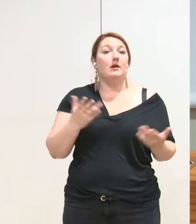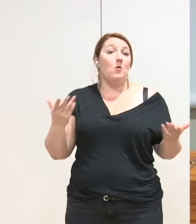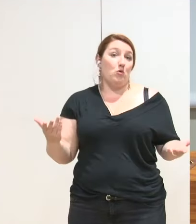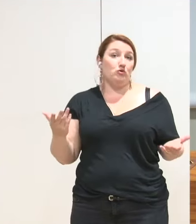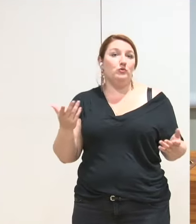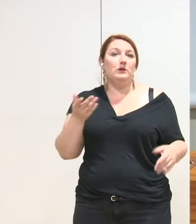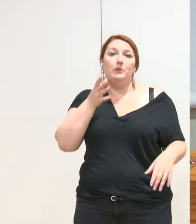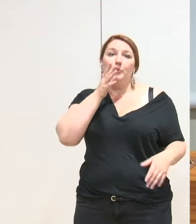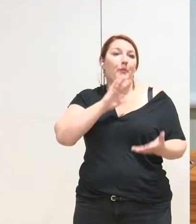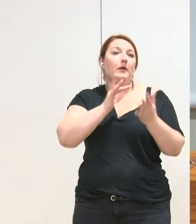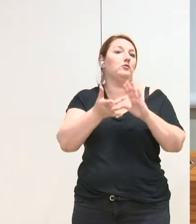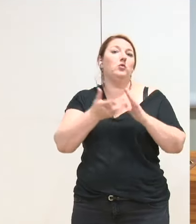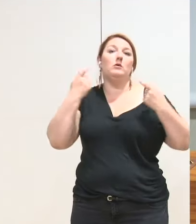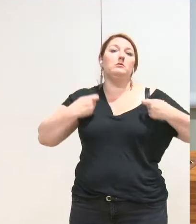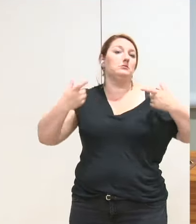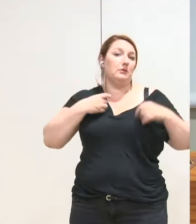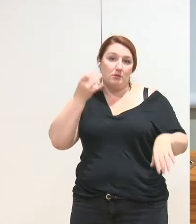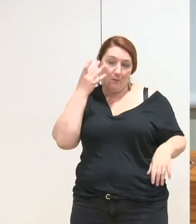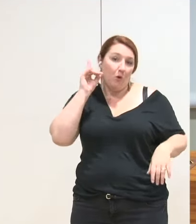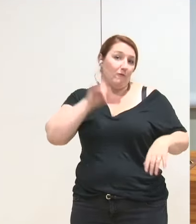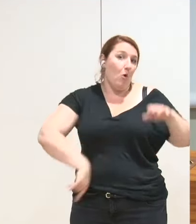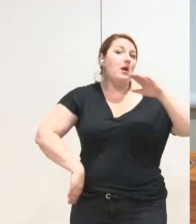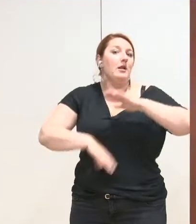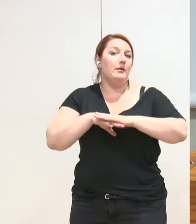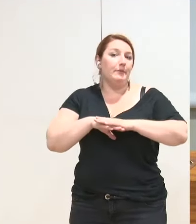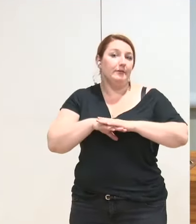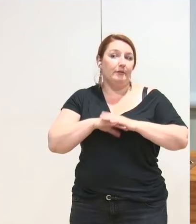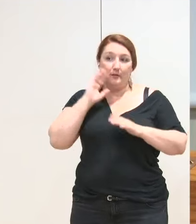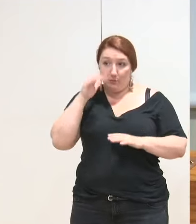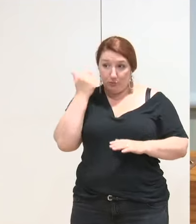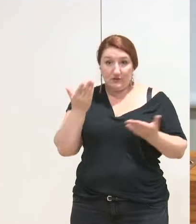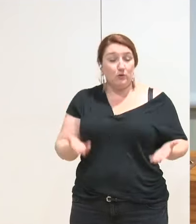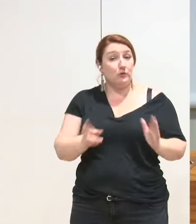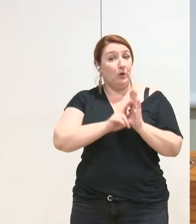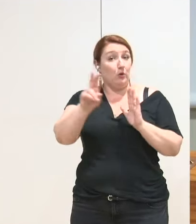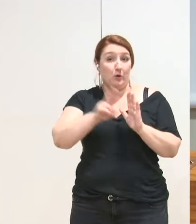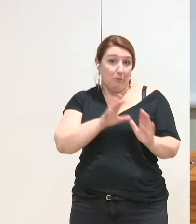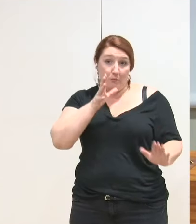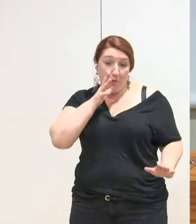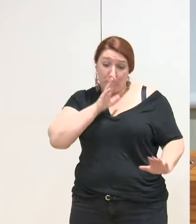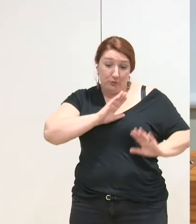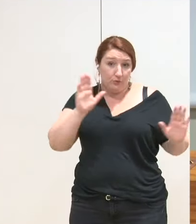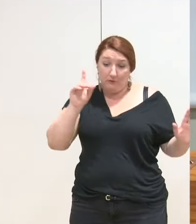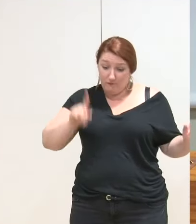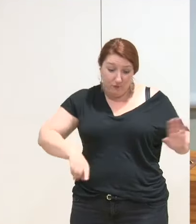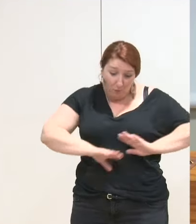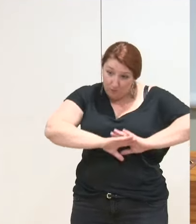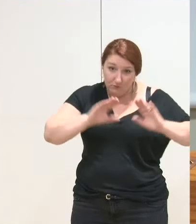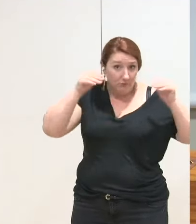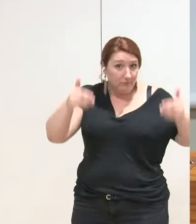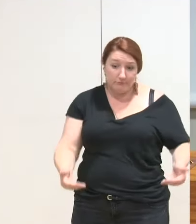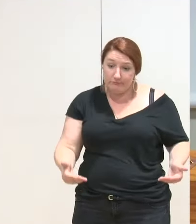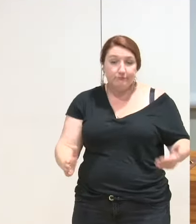ses limites et il est des choses aujourd'hui que grenob ne peut plus et ne doit plus faire et un certain nombre